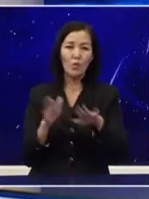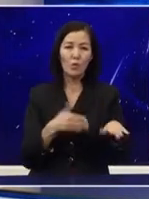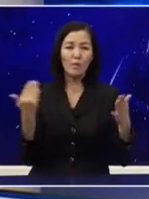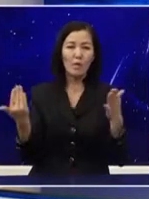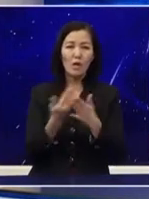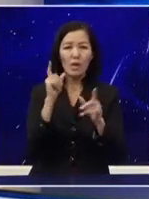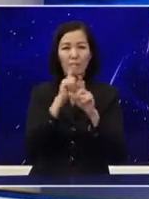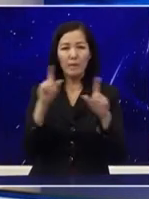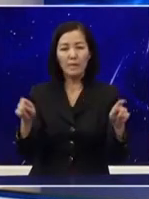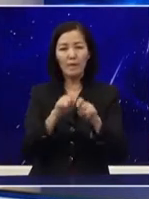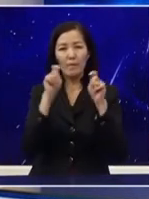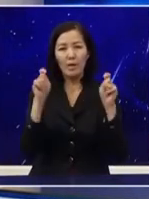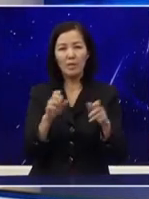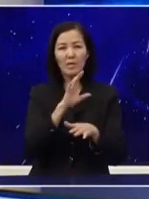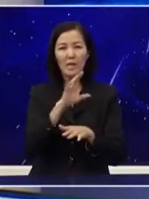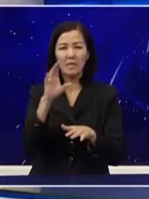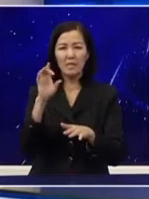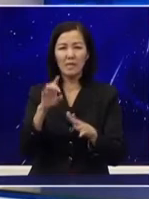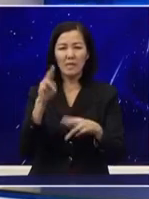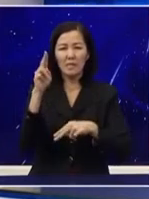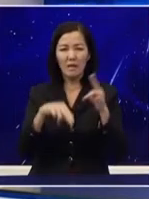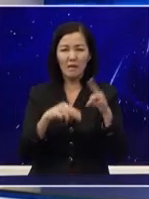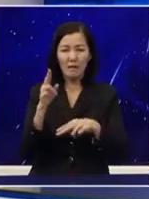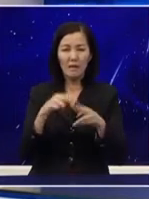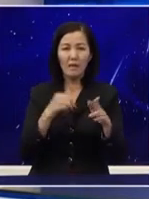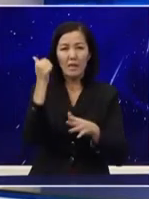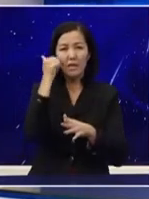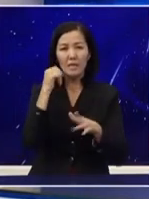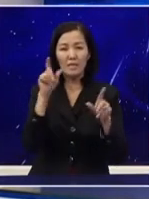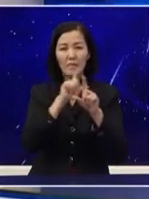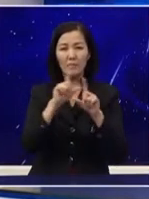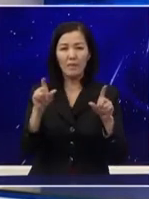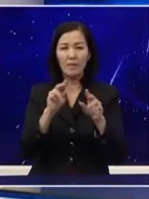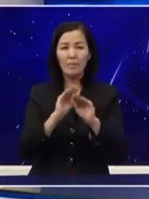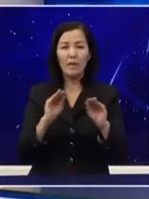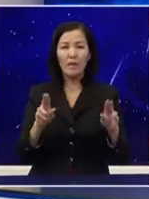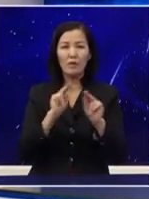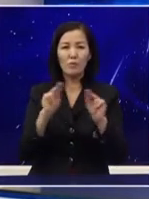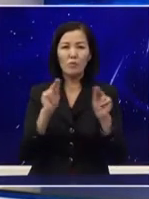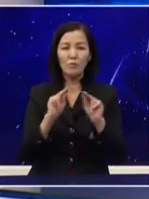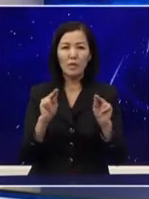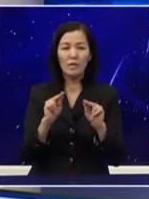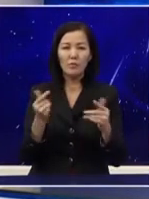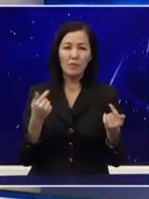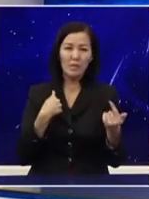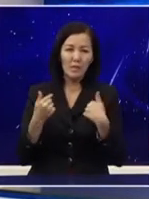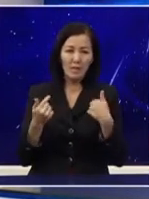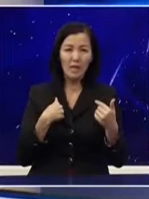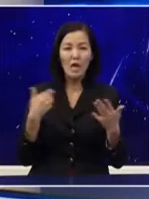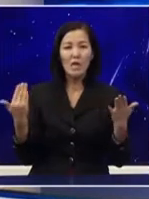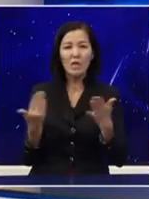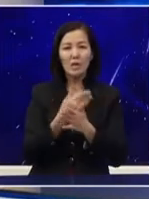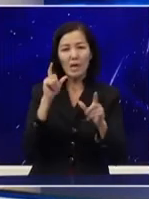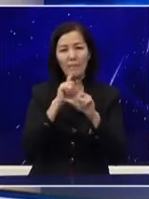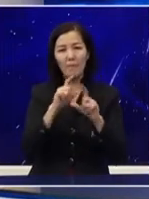ашылды. Кеңес кезінде салынған ескі мектеп әбден тозып, ұстаздардың да оқушылардың да еңсесін түсірген еді. Жаңа мектеп